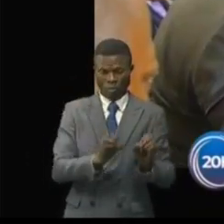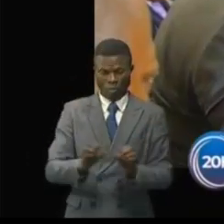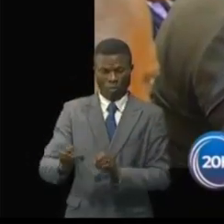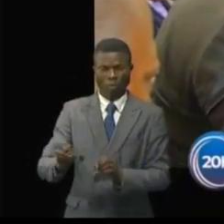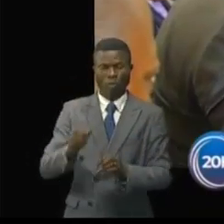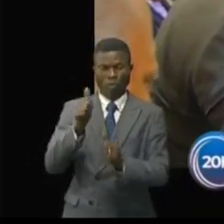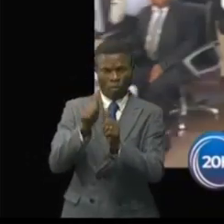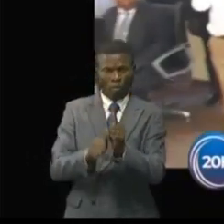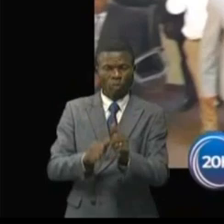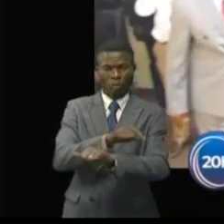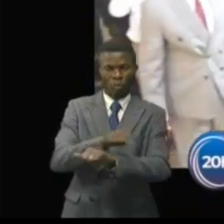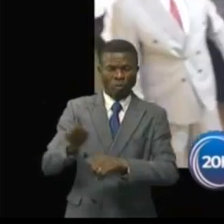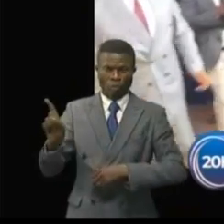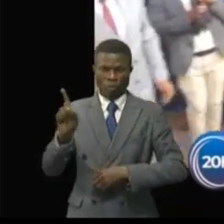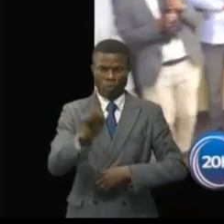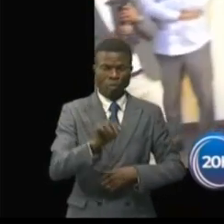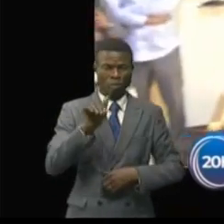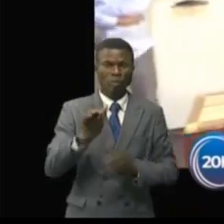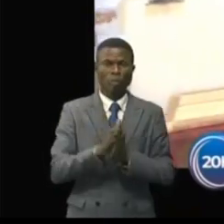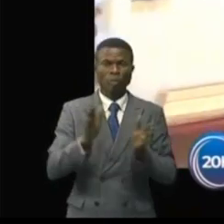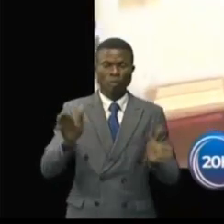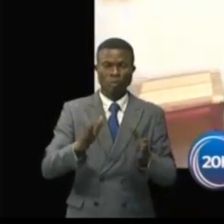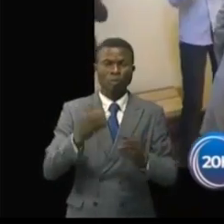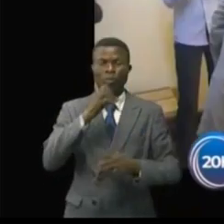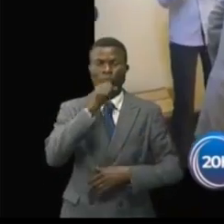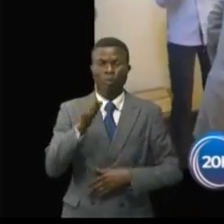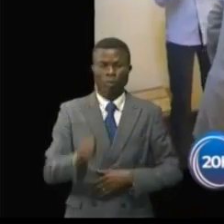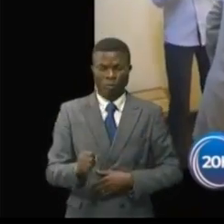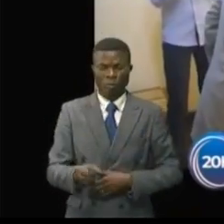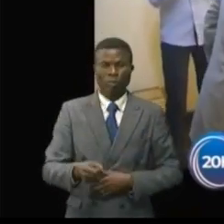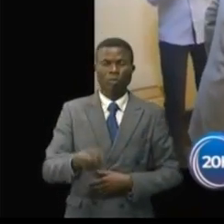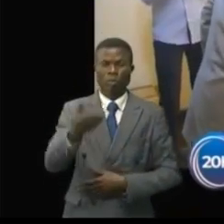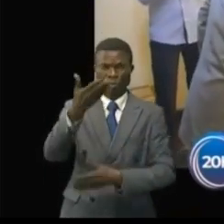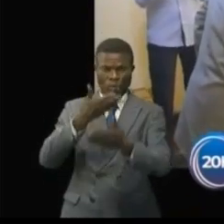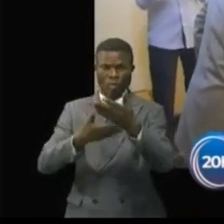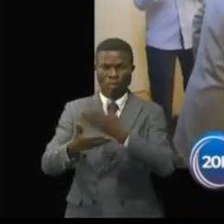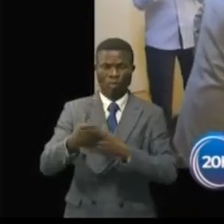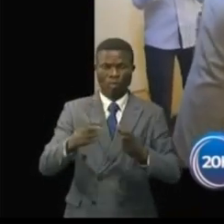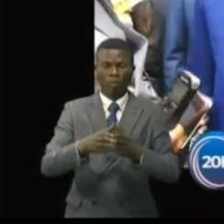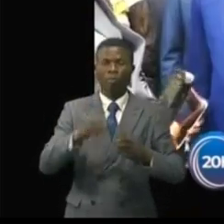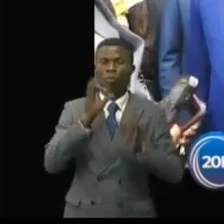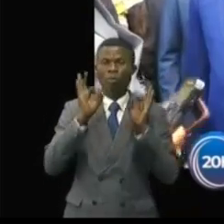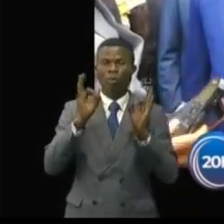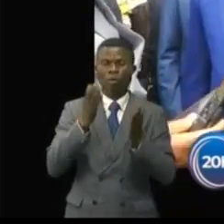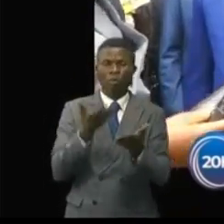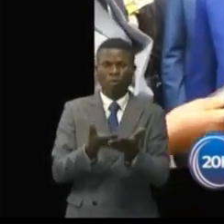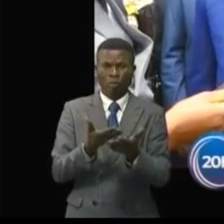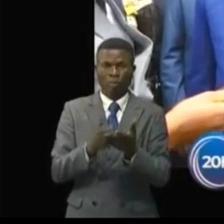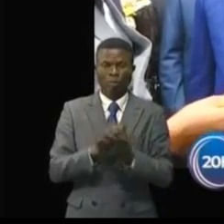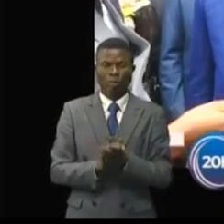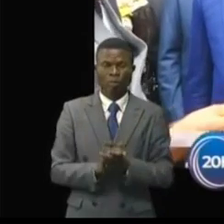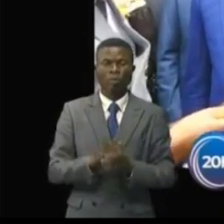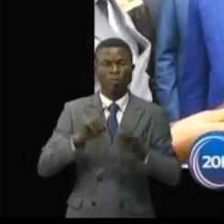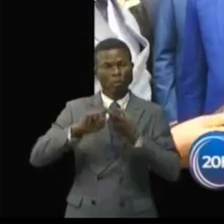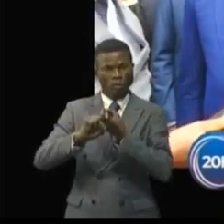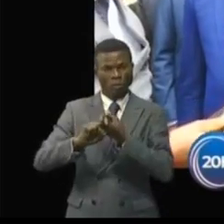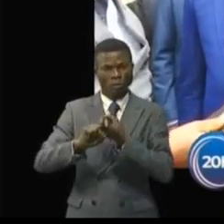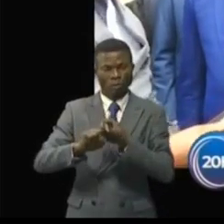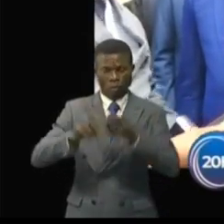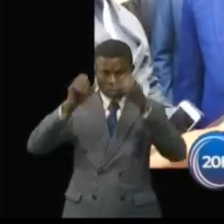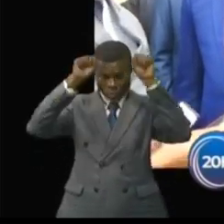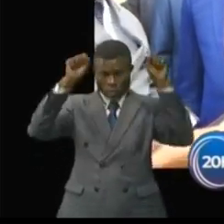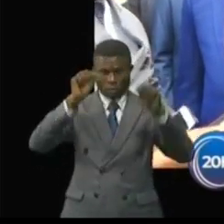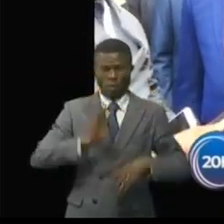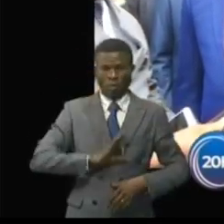bureau comme ici, où le directeur général sortant a cédé le fauteuil avec son successeur. Il y a une confiance que le chef de l'État